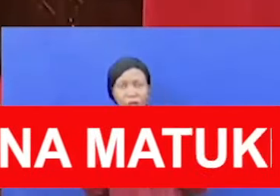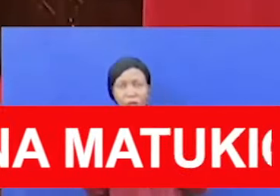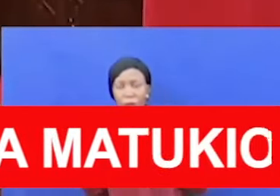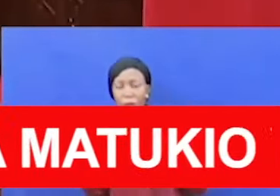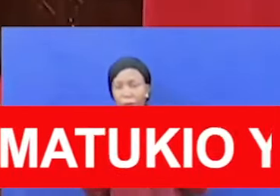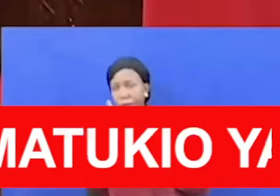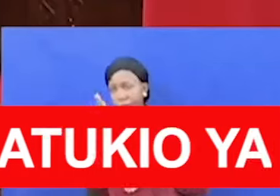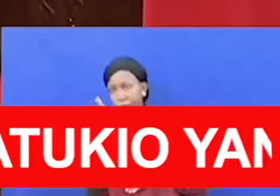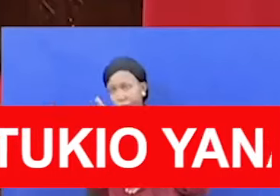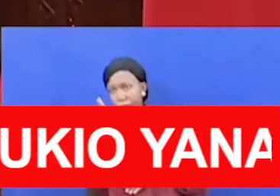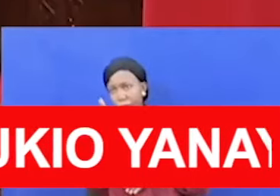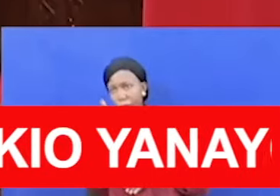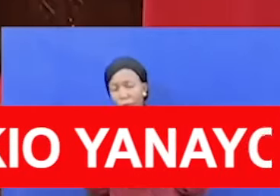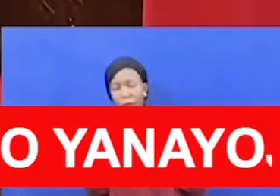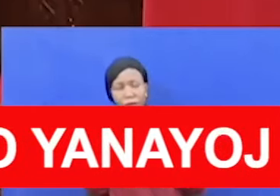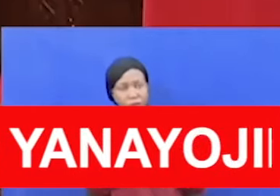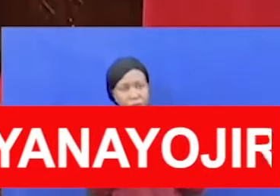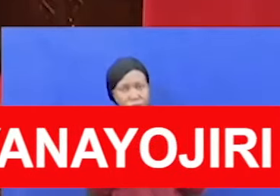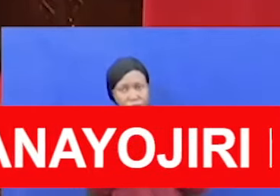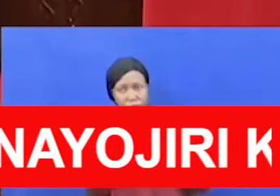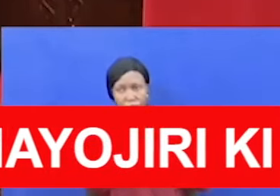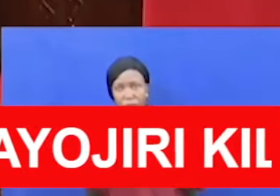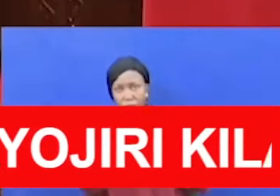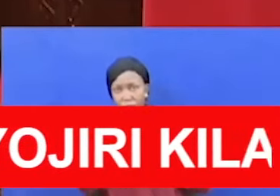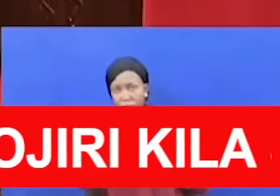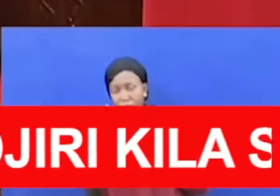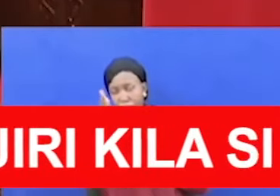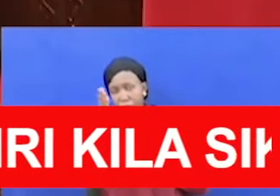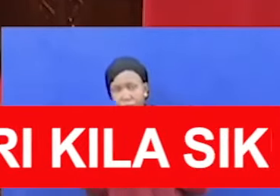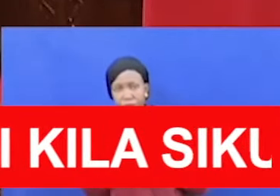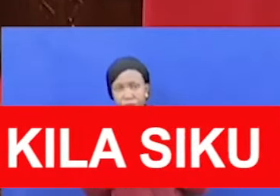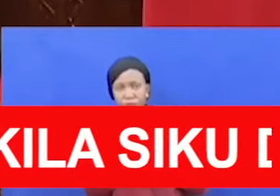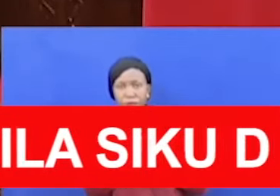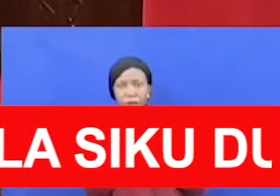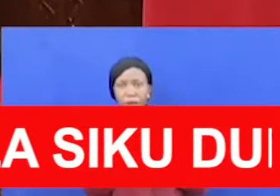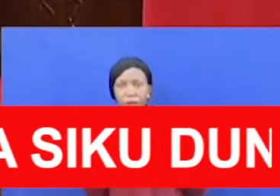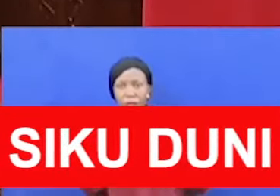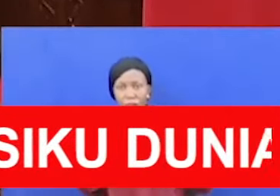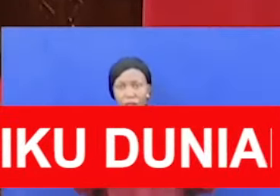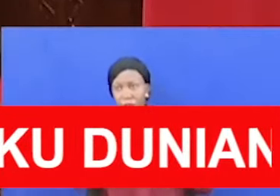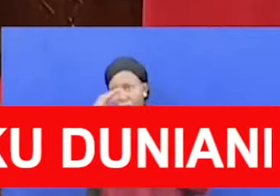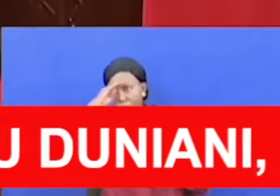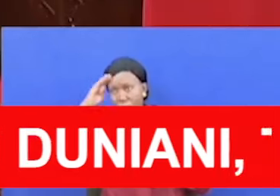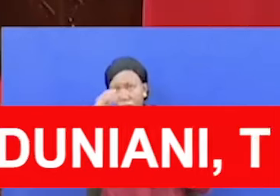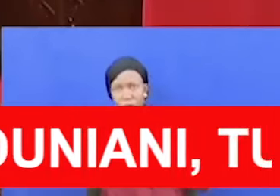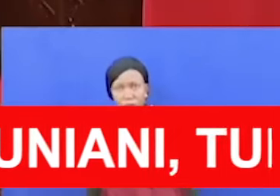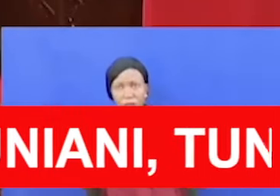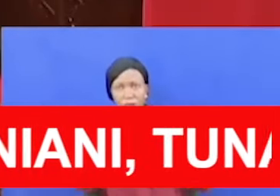hapa nikiomba mwongozo wako. Jeshi la polisi lilitangaza